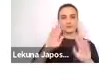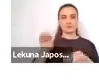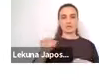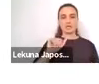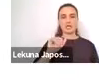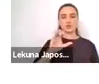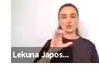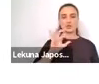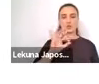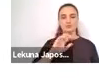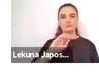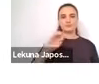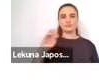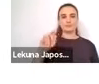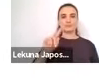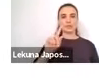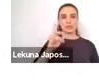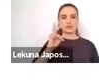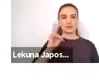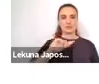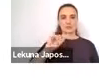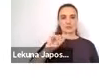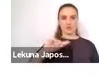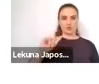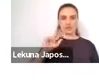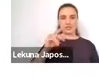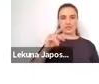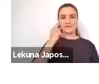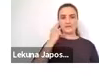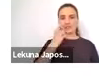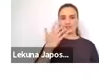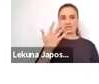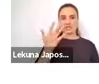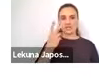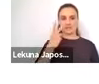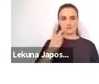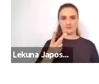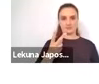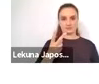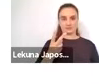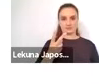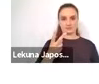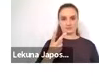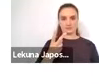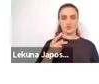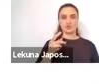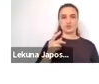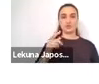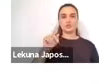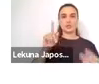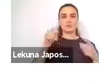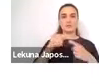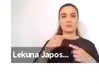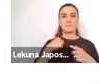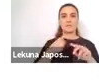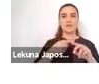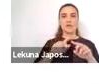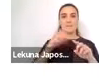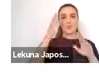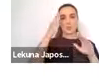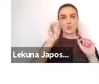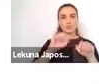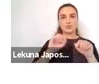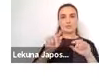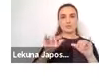ასოების ცნობას დაუშვათ რა, ნატიფი მოტორიკა და თვალისა და ხელის კოორდინაცია. შესაბამისად, მე ამ უნარების